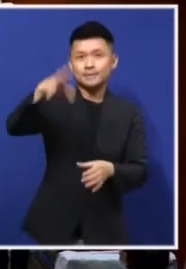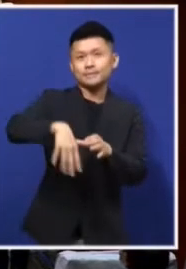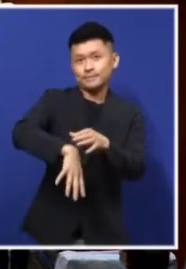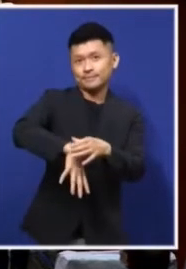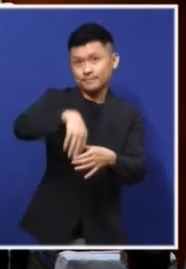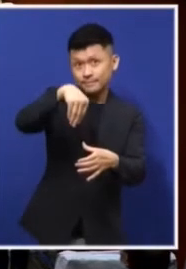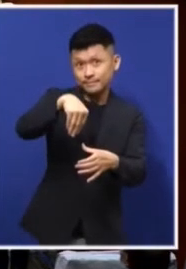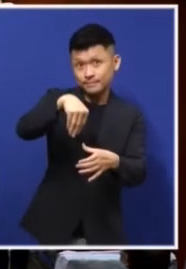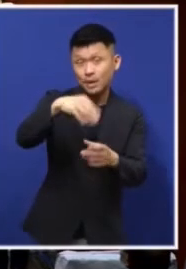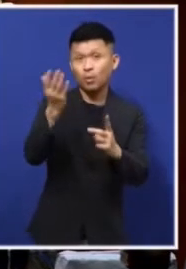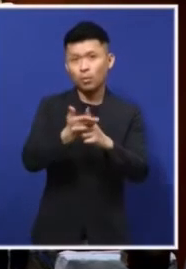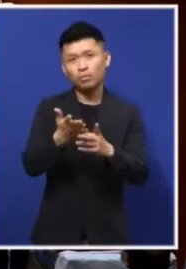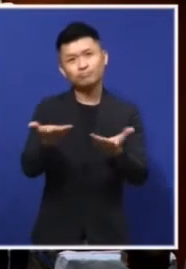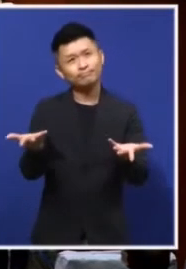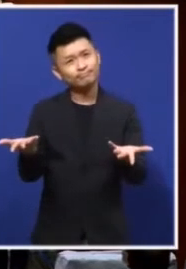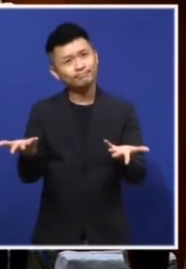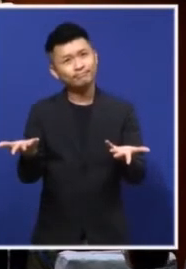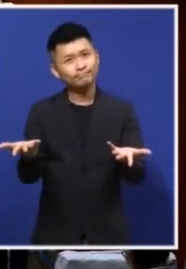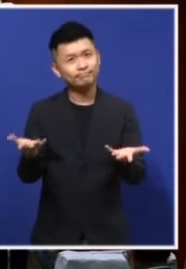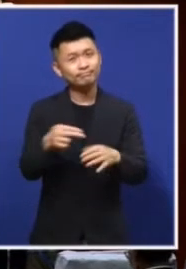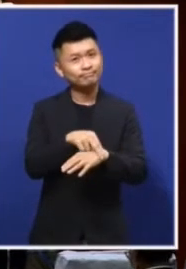的额度的部分？